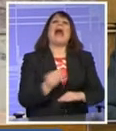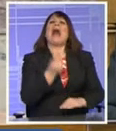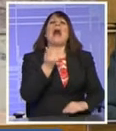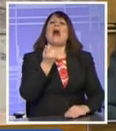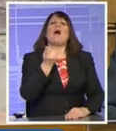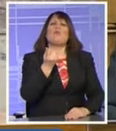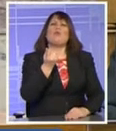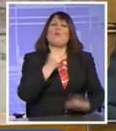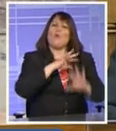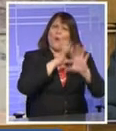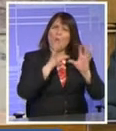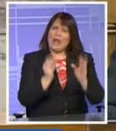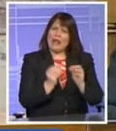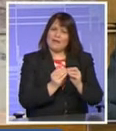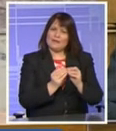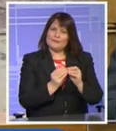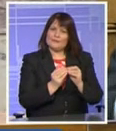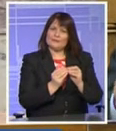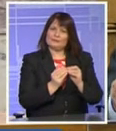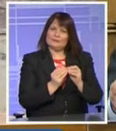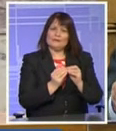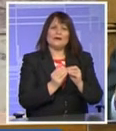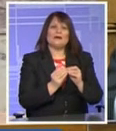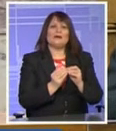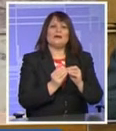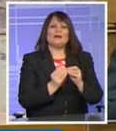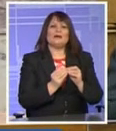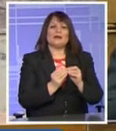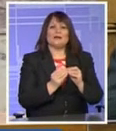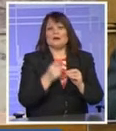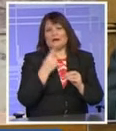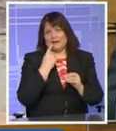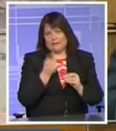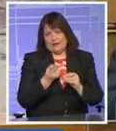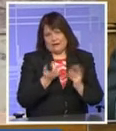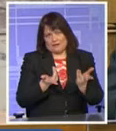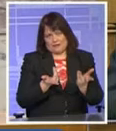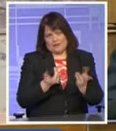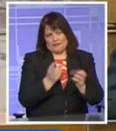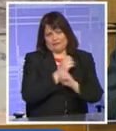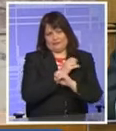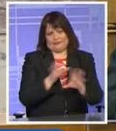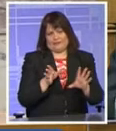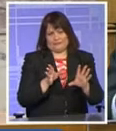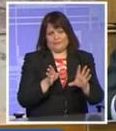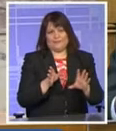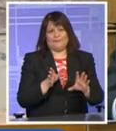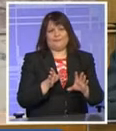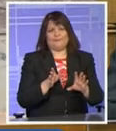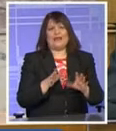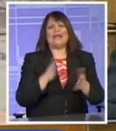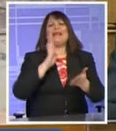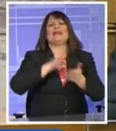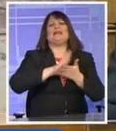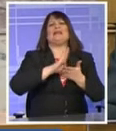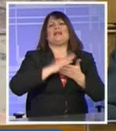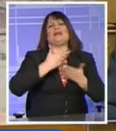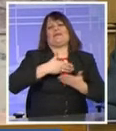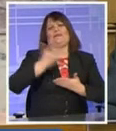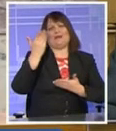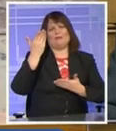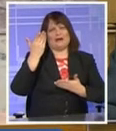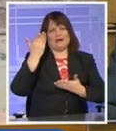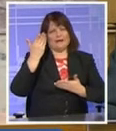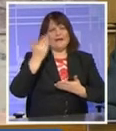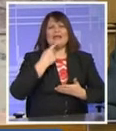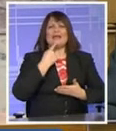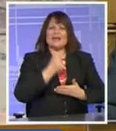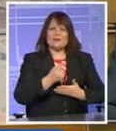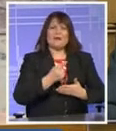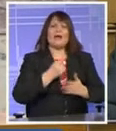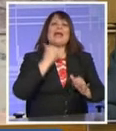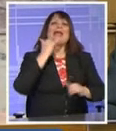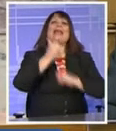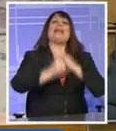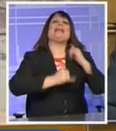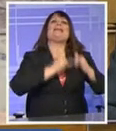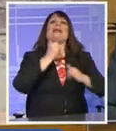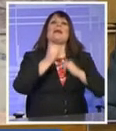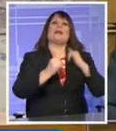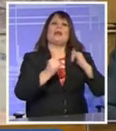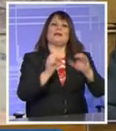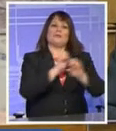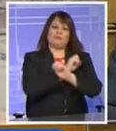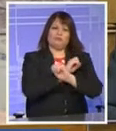έσχες των πολιτικών που δημοσιεύεται μέσω του τύπου, να ανατάτε και στο